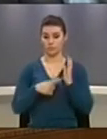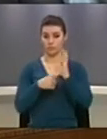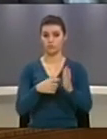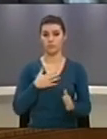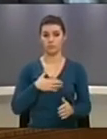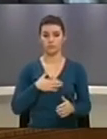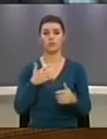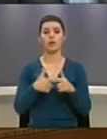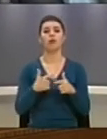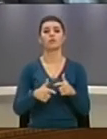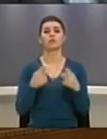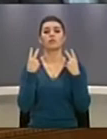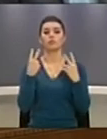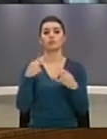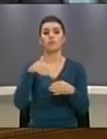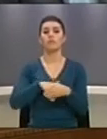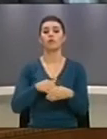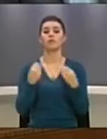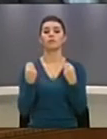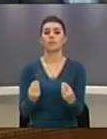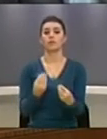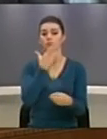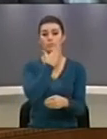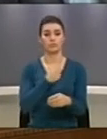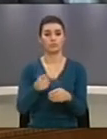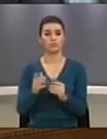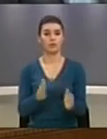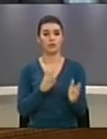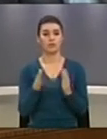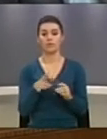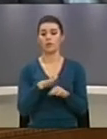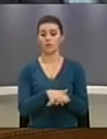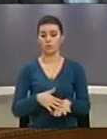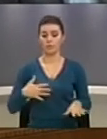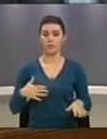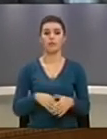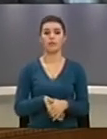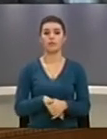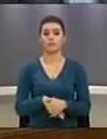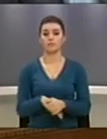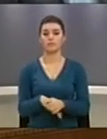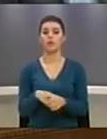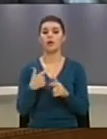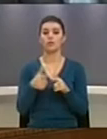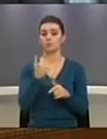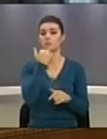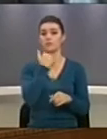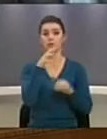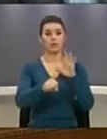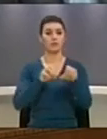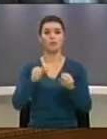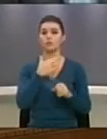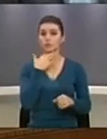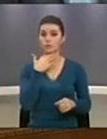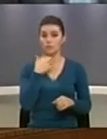rëndësishme që ta kemi një votë të cilësuar të deputetëve të Kuvendit të Republikës ka shi privatizimit, është edhe për vetë procesin e privatizimit. Mendoj